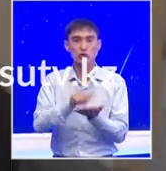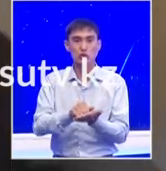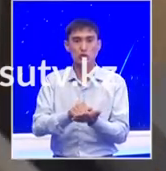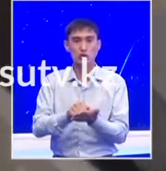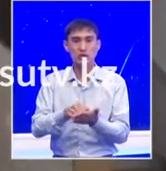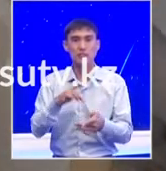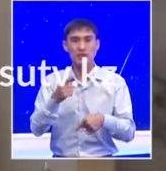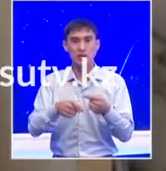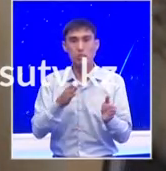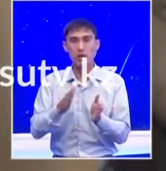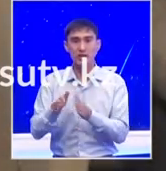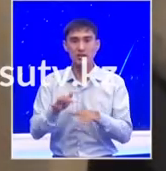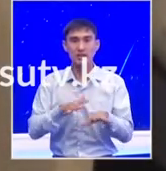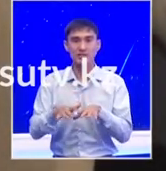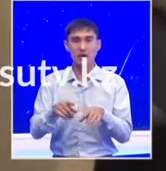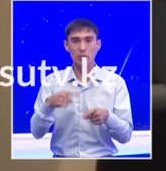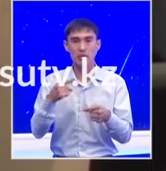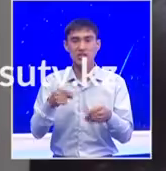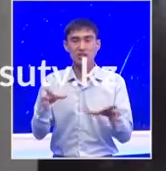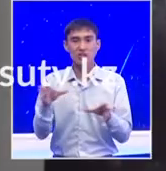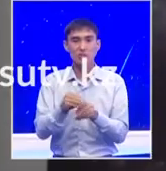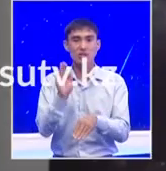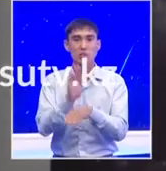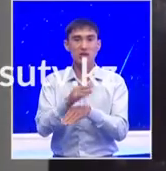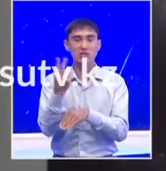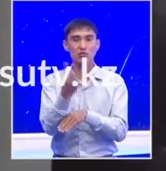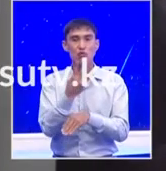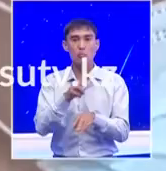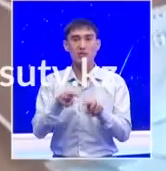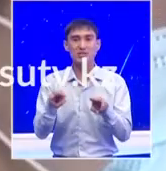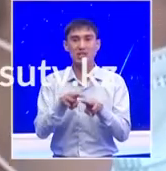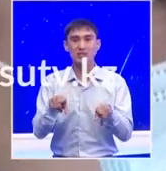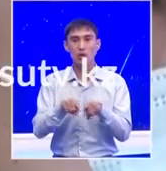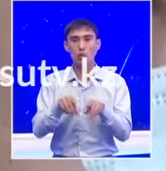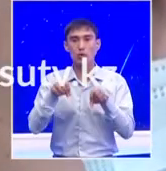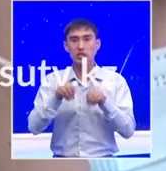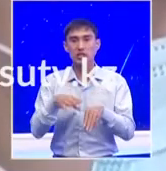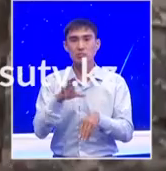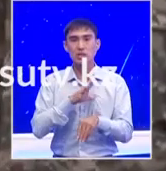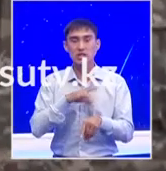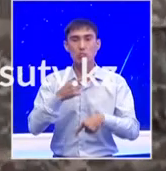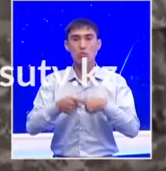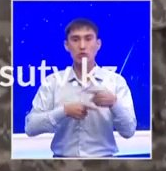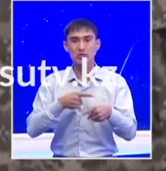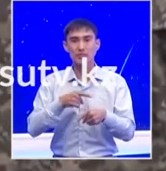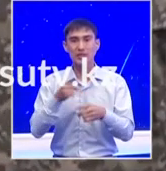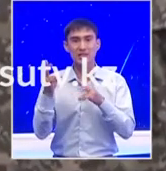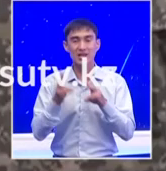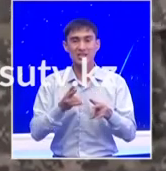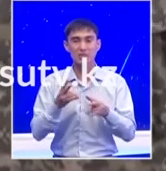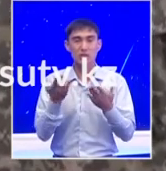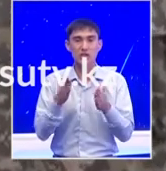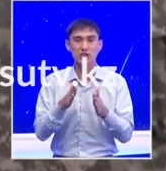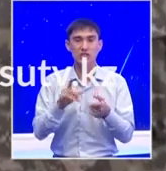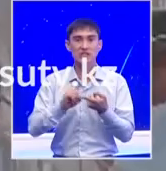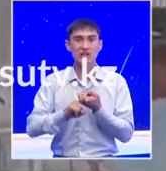уничтожат. Непосредственный порядок действий определит совместный приказ двух министерств. К такому решению они пришли после ряда трагических